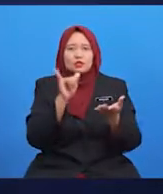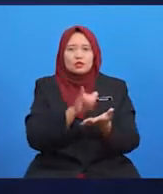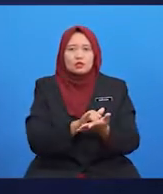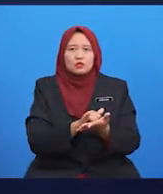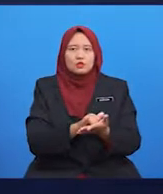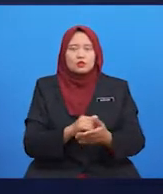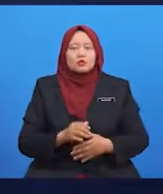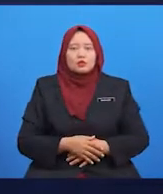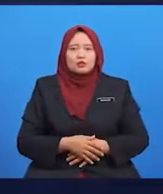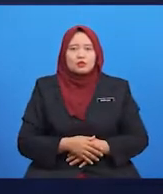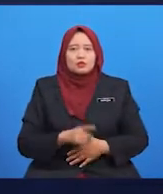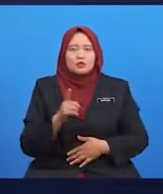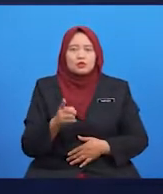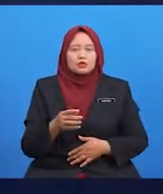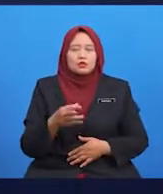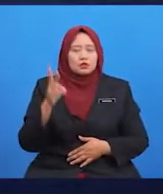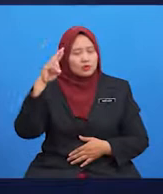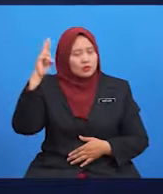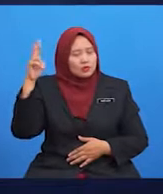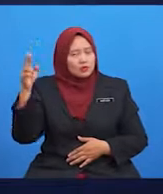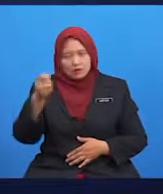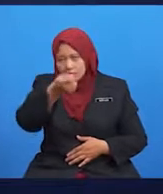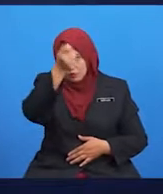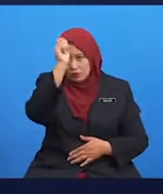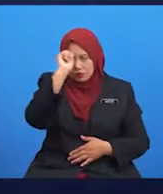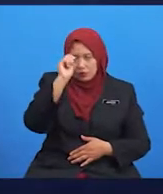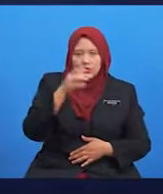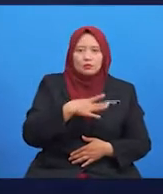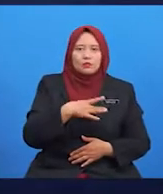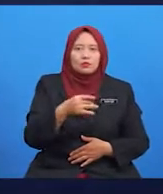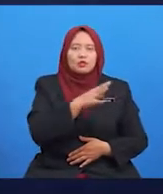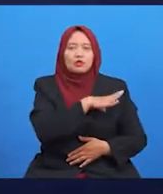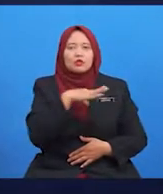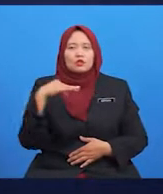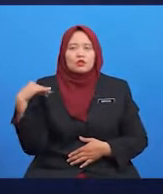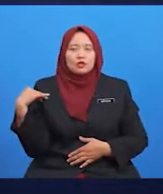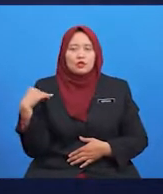Penyajak merindukan topi putih dan doa jemaah tersebut.